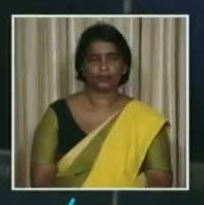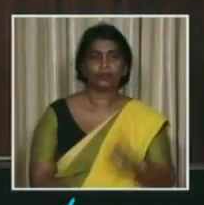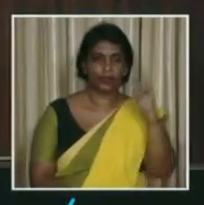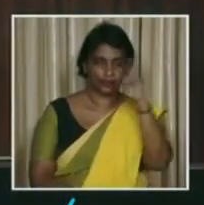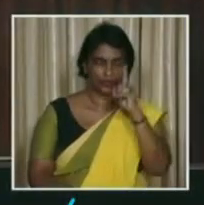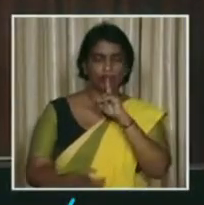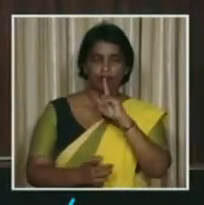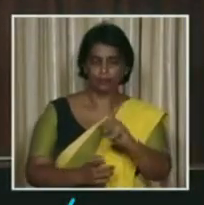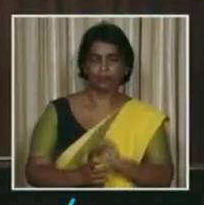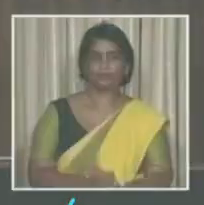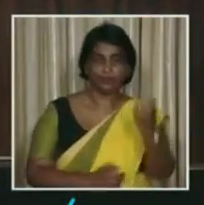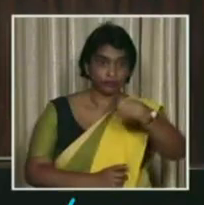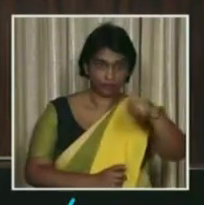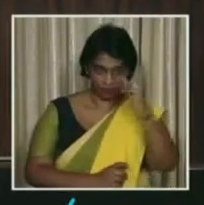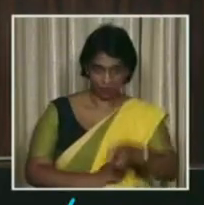රයිට්.